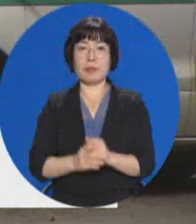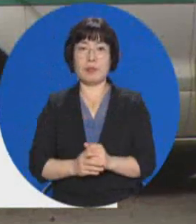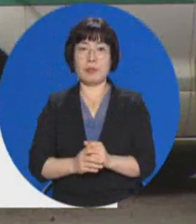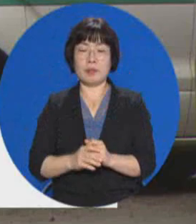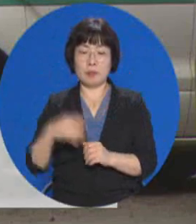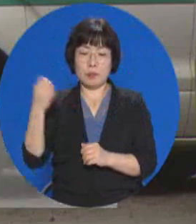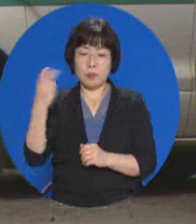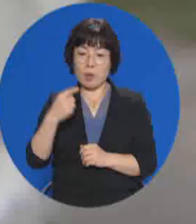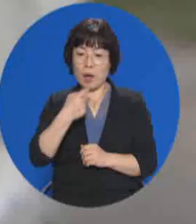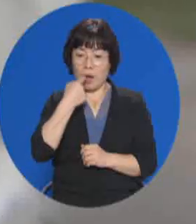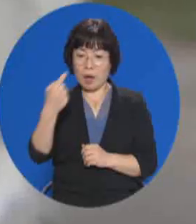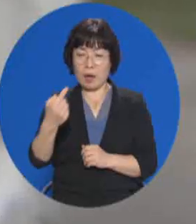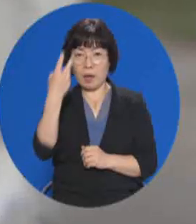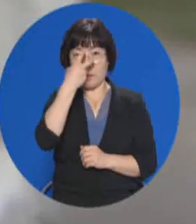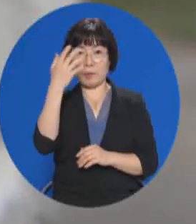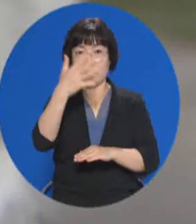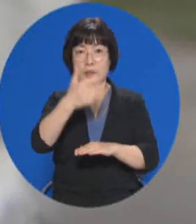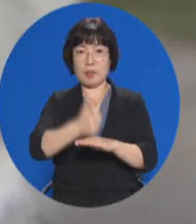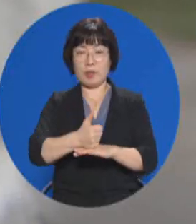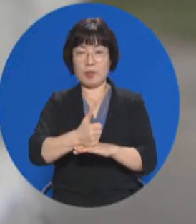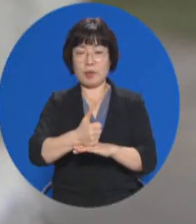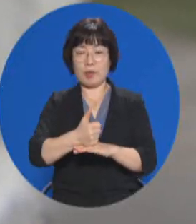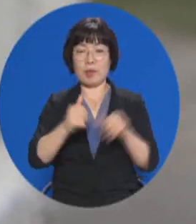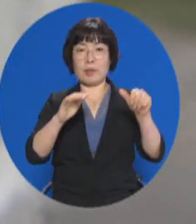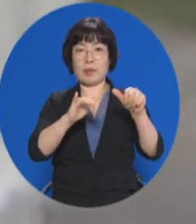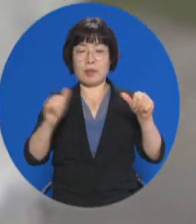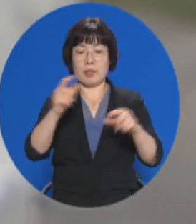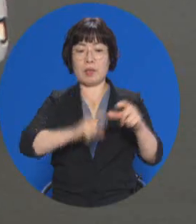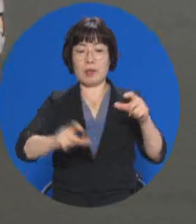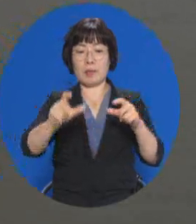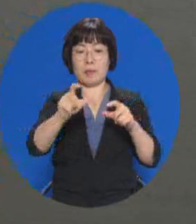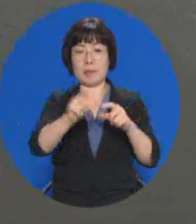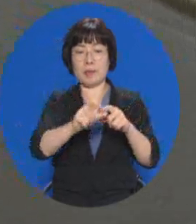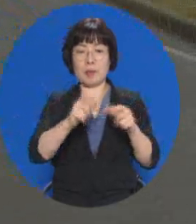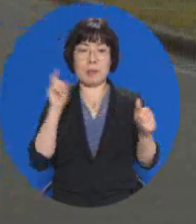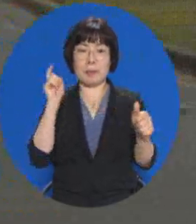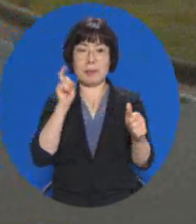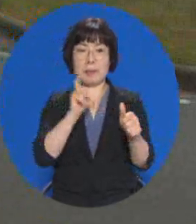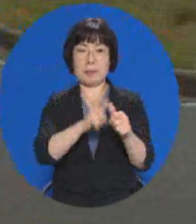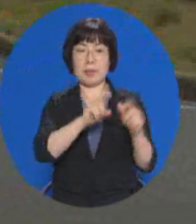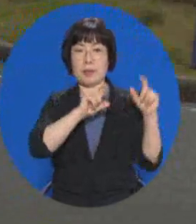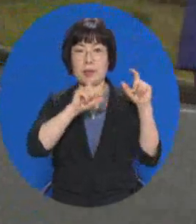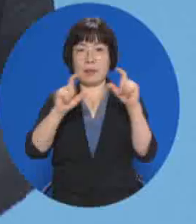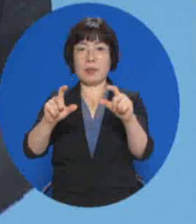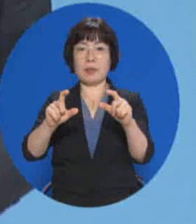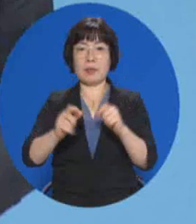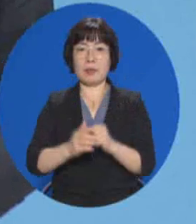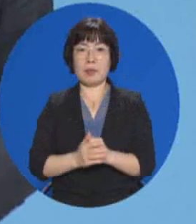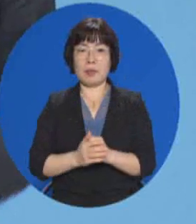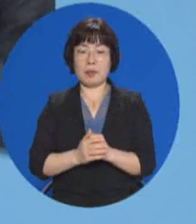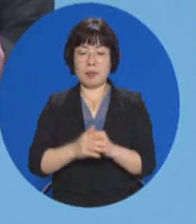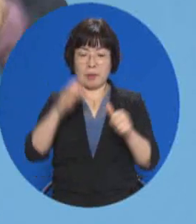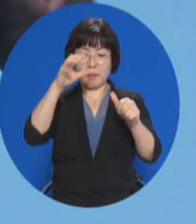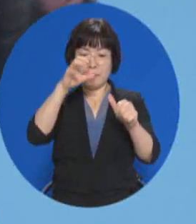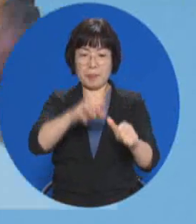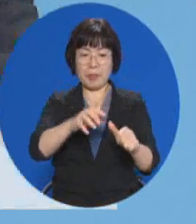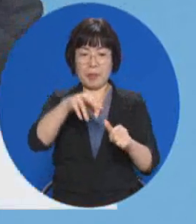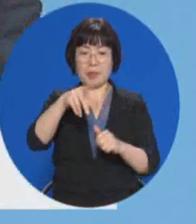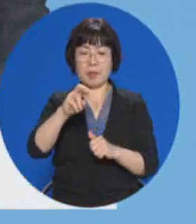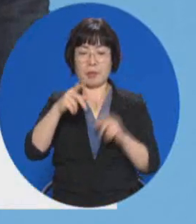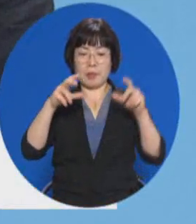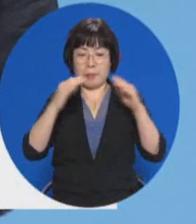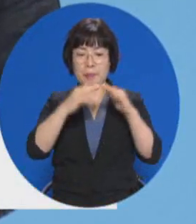이후 진행된 진단검사에서도 주민 5명이 추가로 양성 판정을 받았습니다. 코호트 격리된